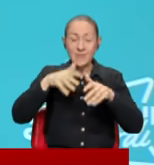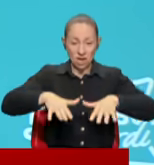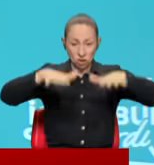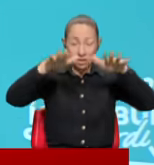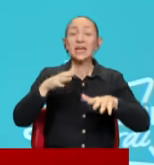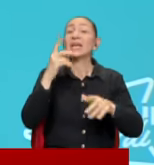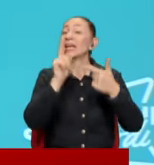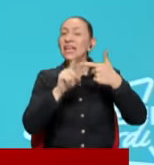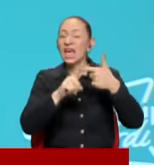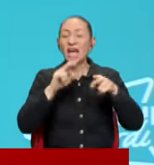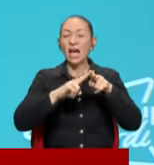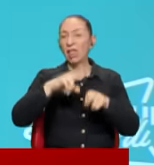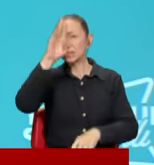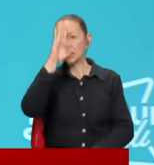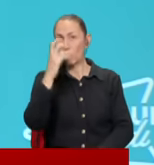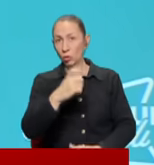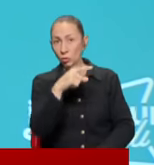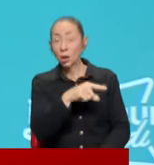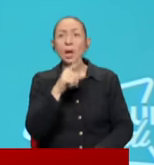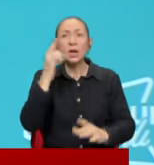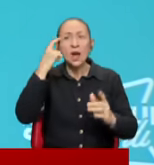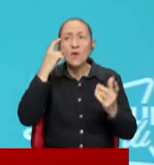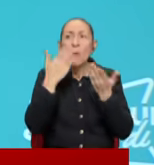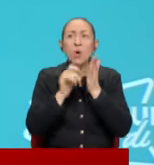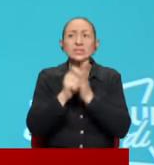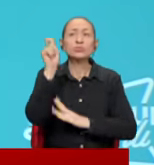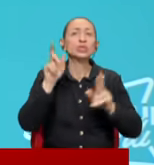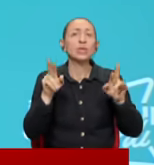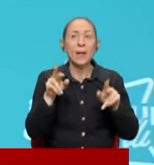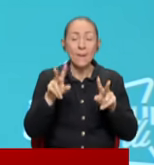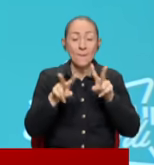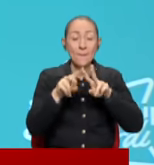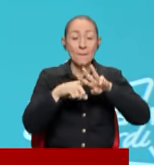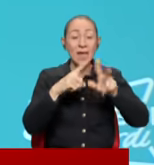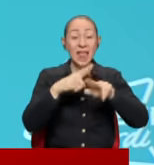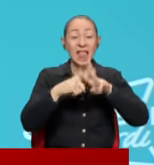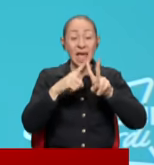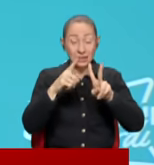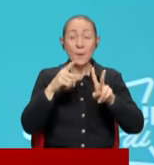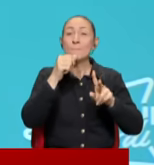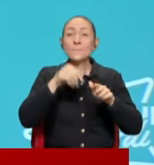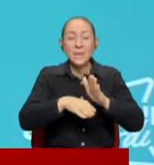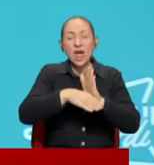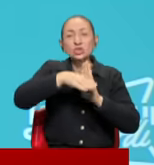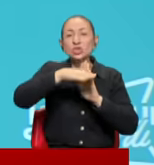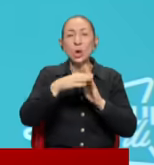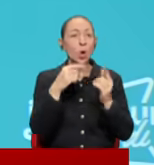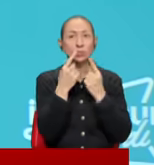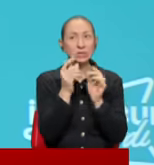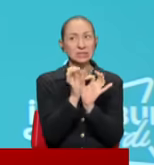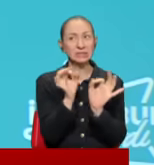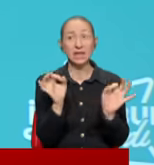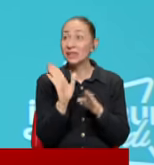Kanal İstanbul. Bak ikisi hafızalarda yok sanki. Melen Barajı'nın bugün adını bile ağızlarını